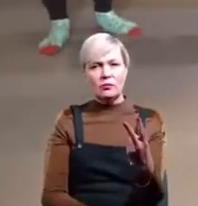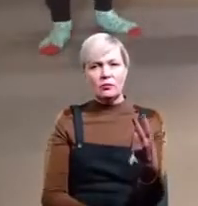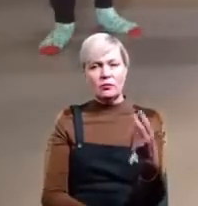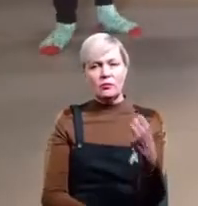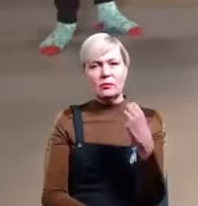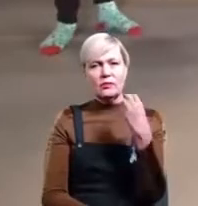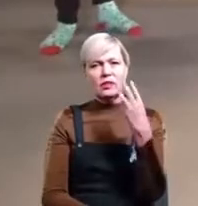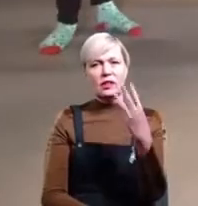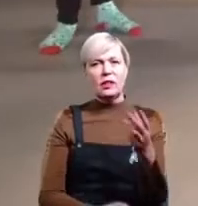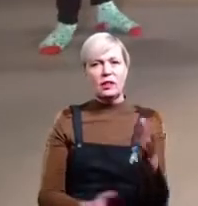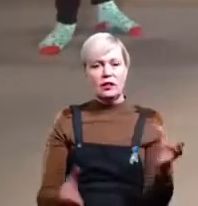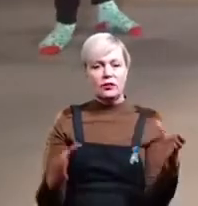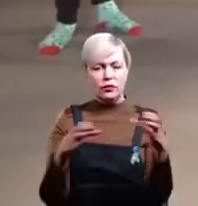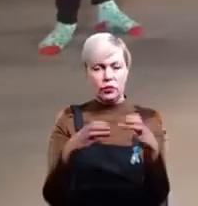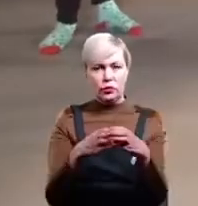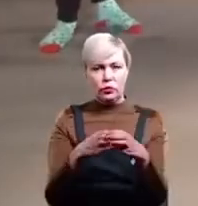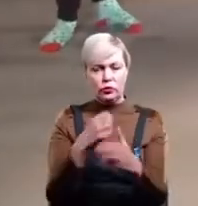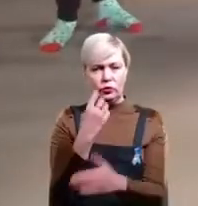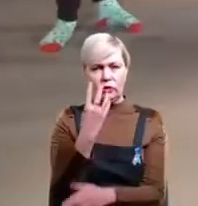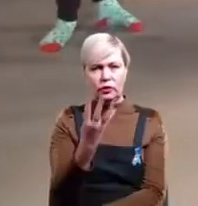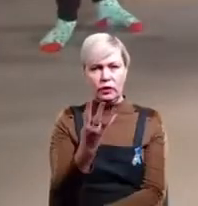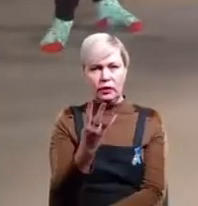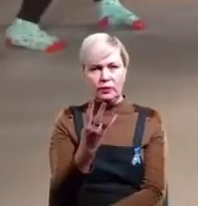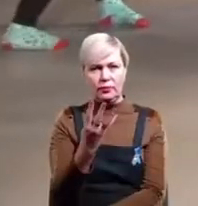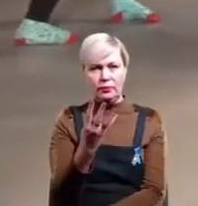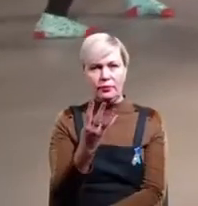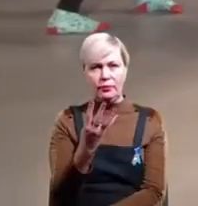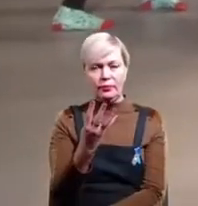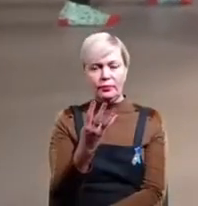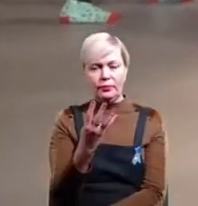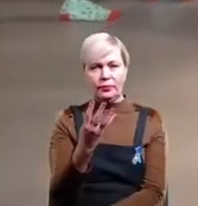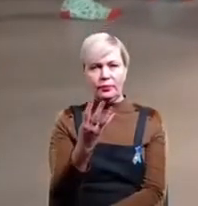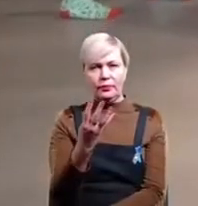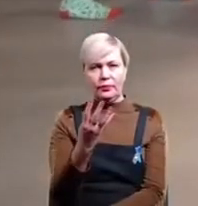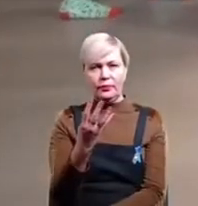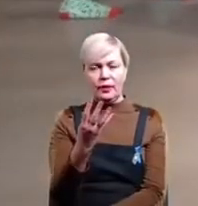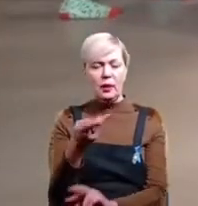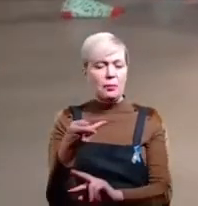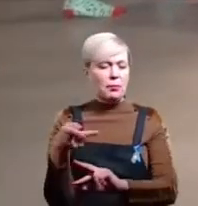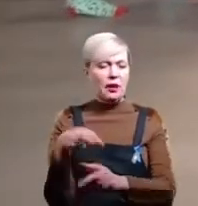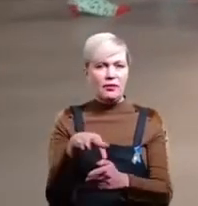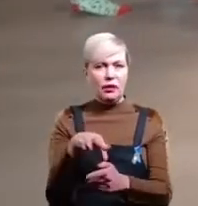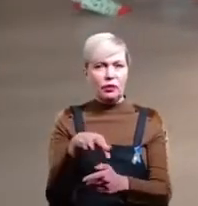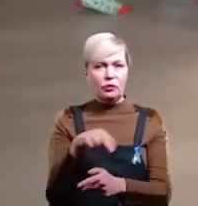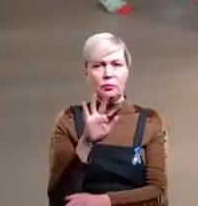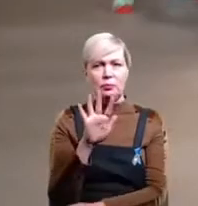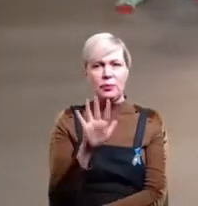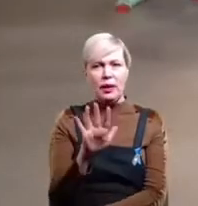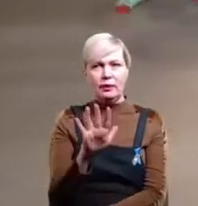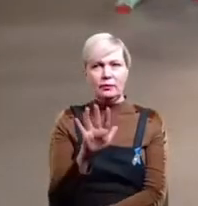круг, четыре. Дальше что мы делали? Поворот.